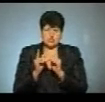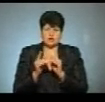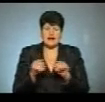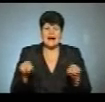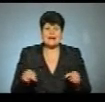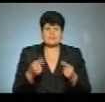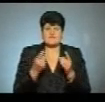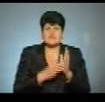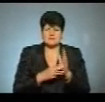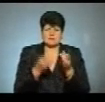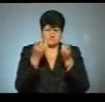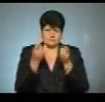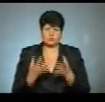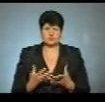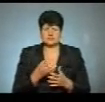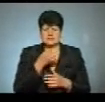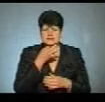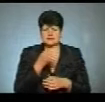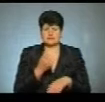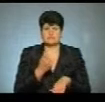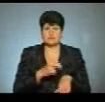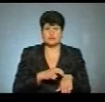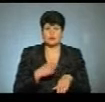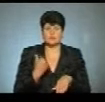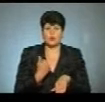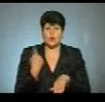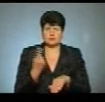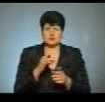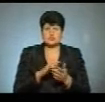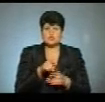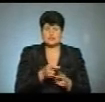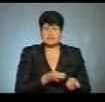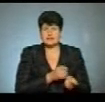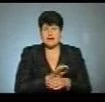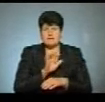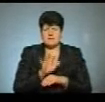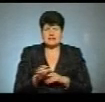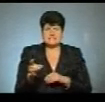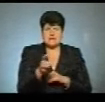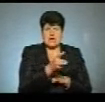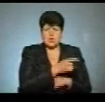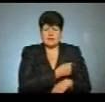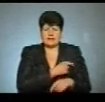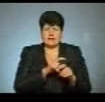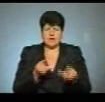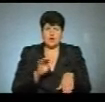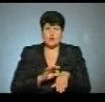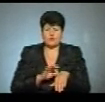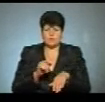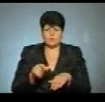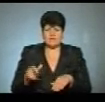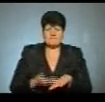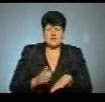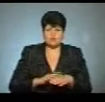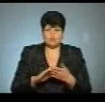звичайні, повідомив головний лікар обласного центру Вадим Рудик. За його словами, сюди на лікування направлятимуть з районних лікарень хворих на коронавірус у